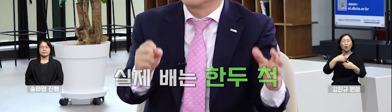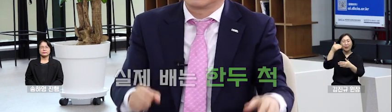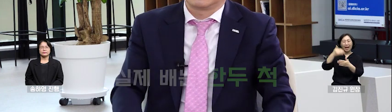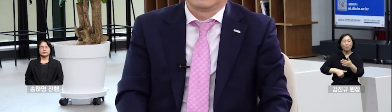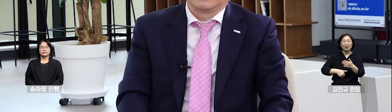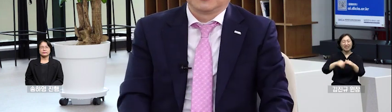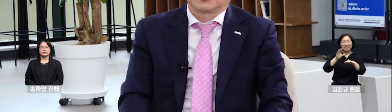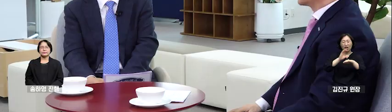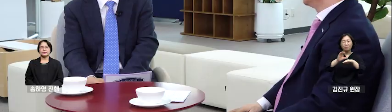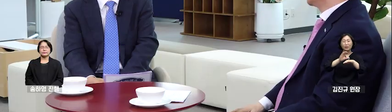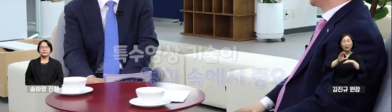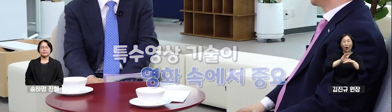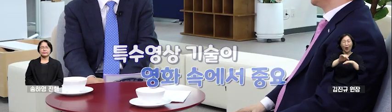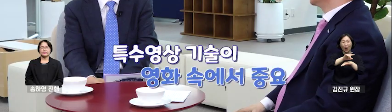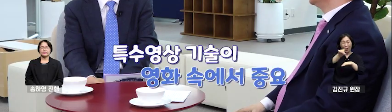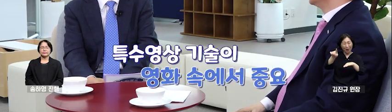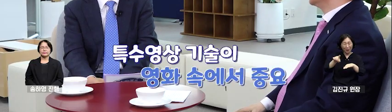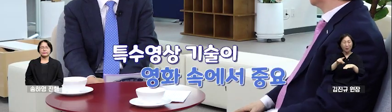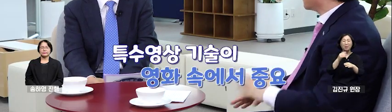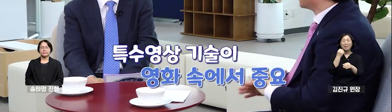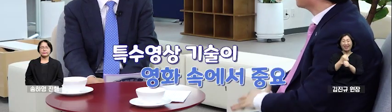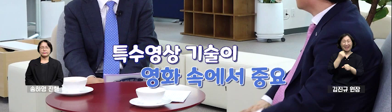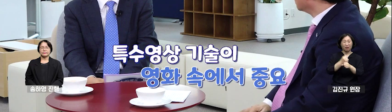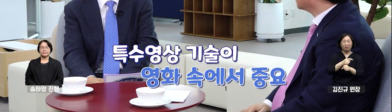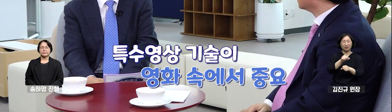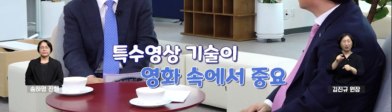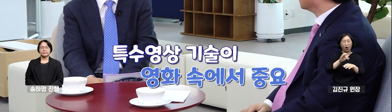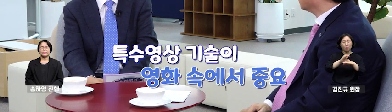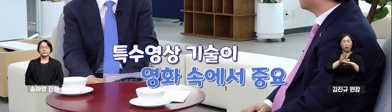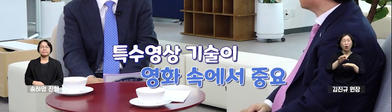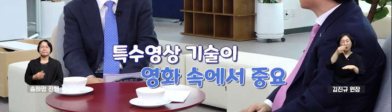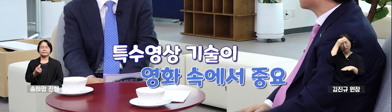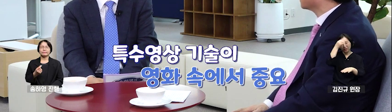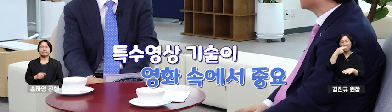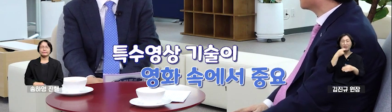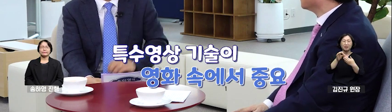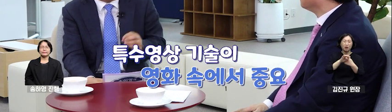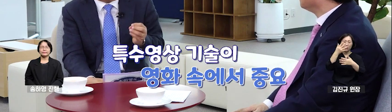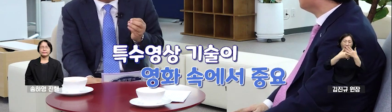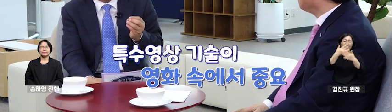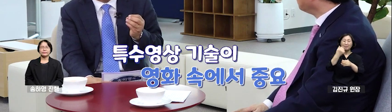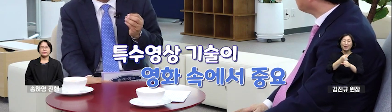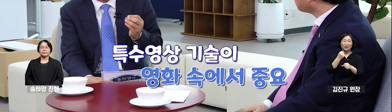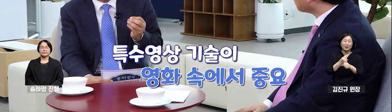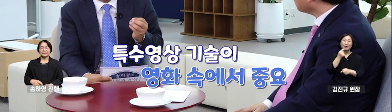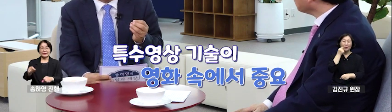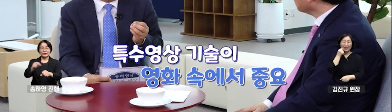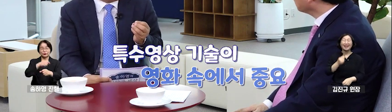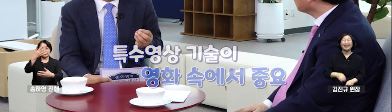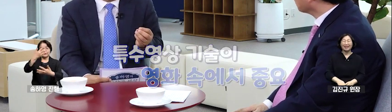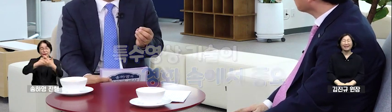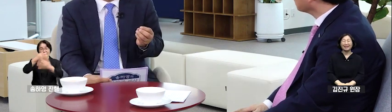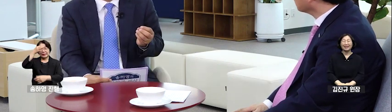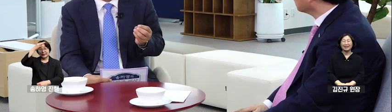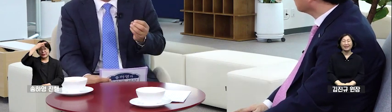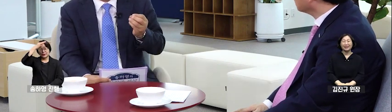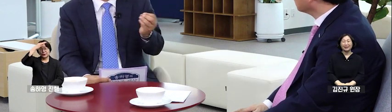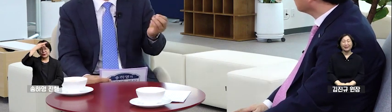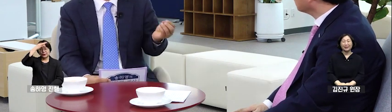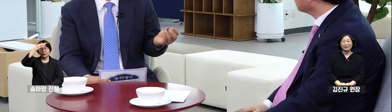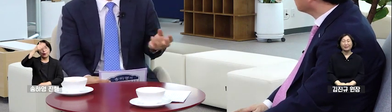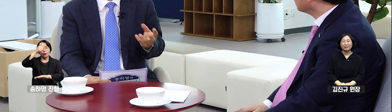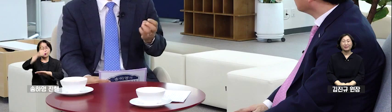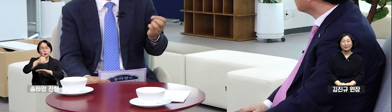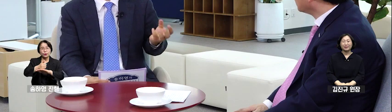예 그러니까 요즘은 컴퓨터 기술 없이는 영어를 만들 수 없는 거 뭐 예 그랬어요 즉 그 특수에 오상 기술을 것도